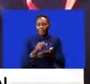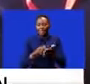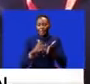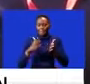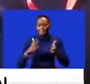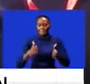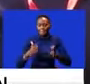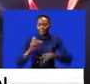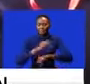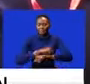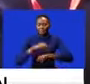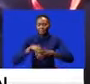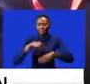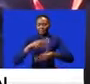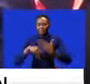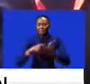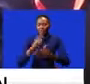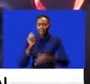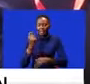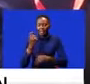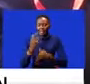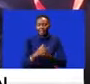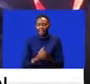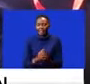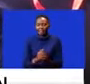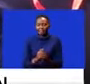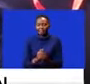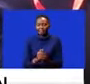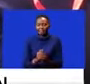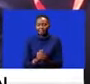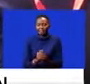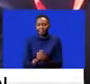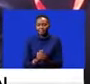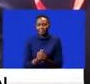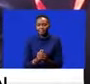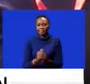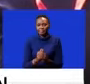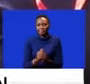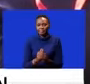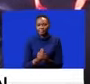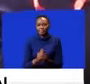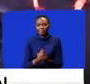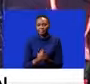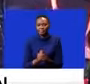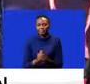ma ngima. Ne Kala TV kuo Kisumu Girls and Justice Adoyo.